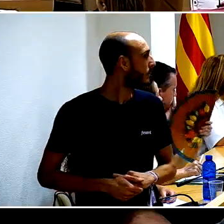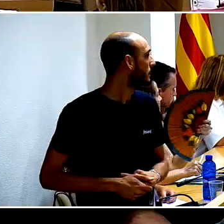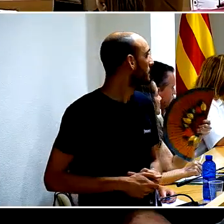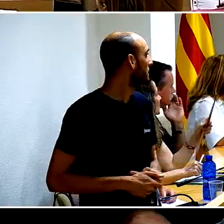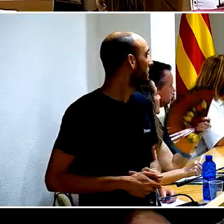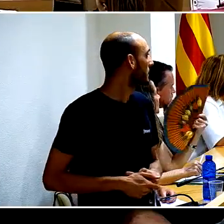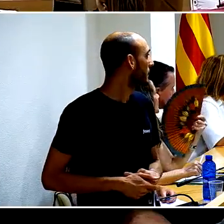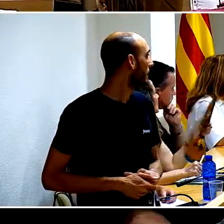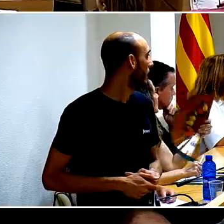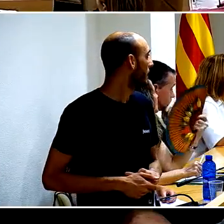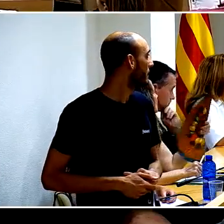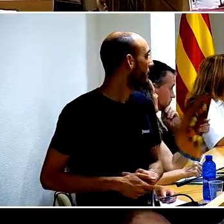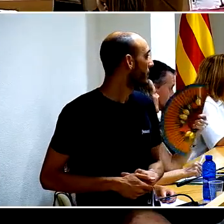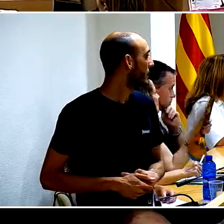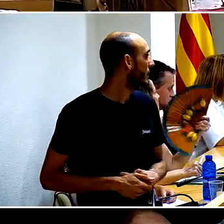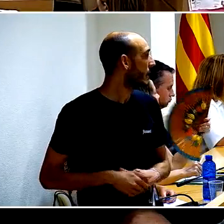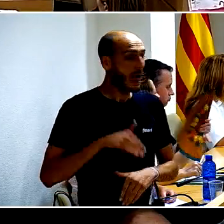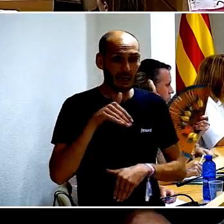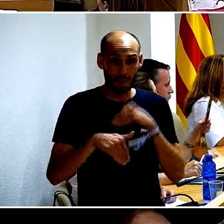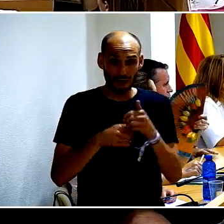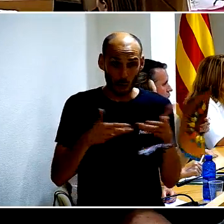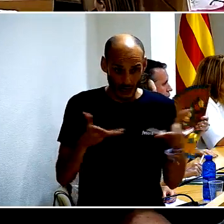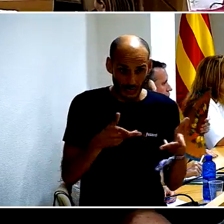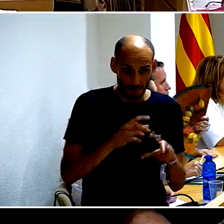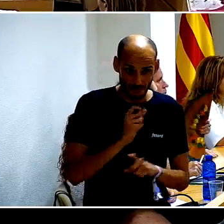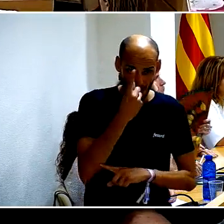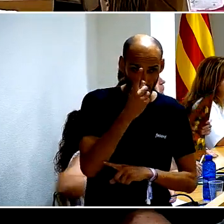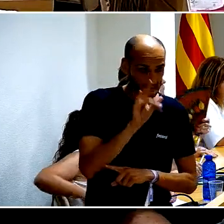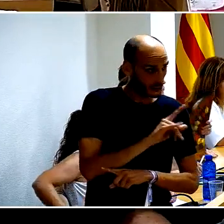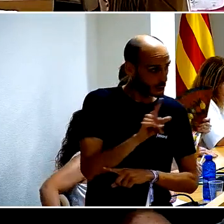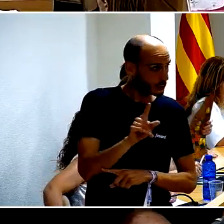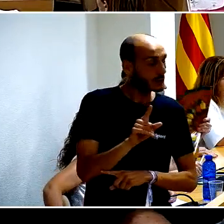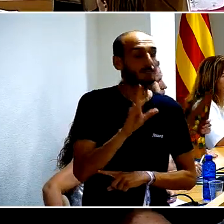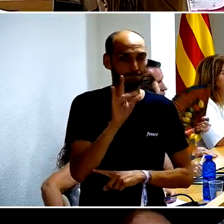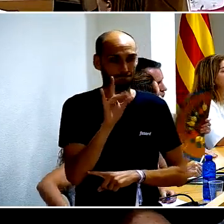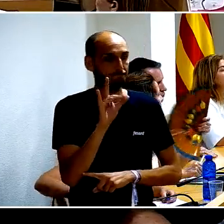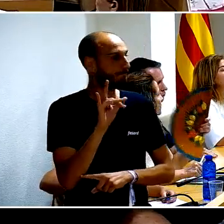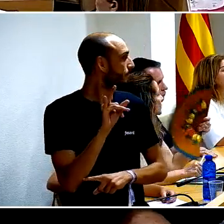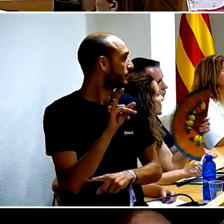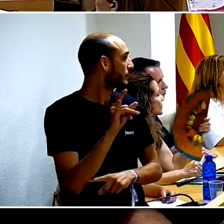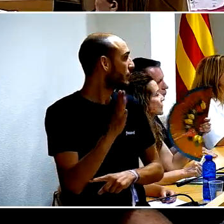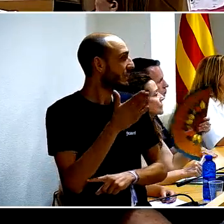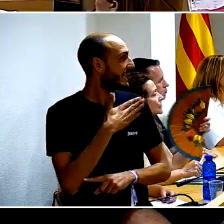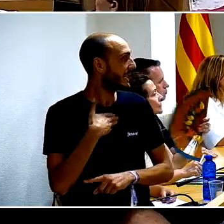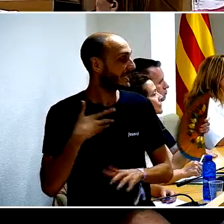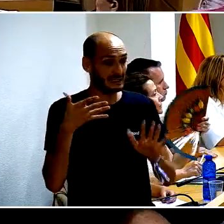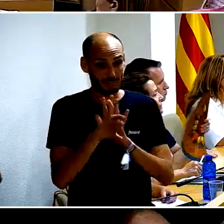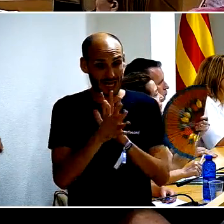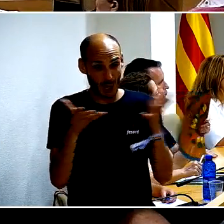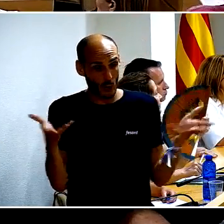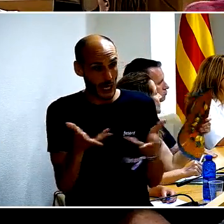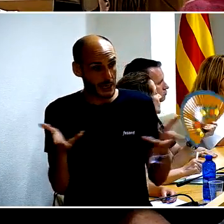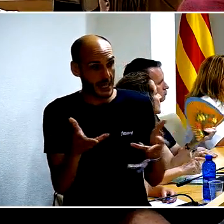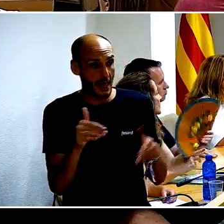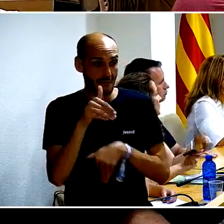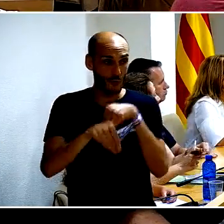N'hi ha que votar l'urgència, Javier? N'hi hauria que votar l'urgència, sí, primer? Clar. Vale, doncs pues, si vols explicar la urgència i votem, o